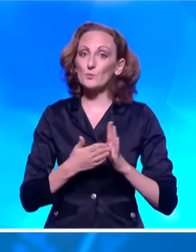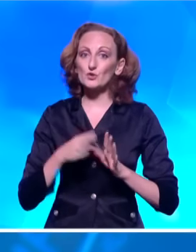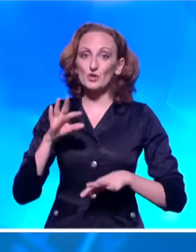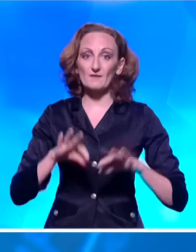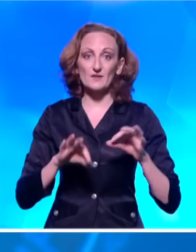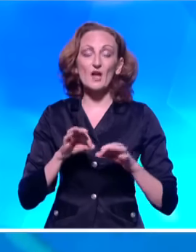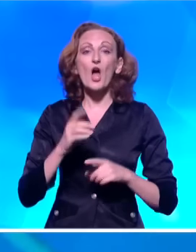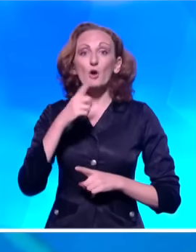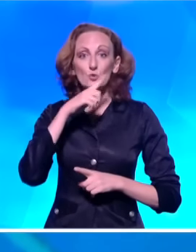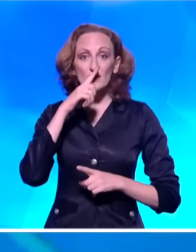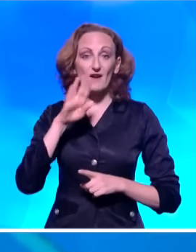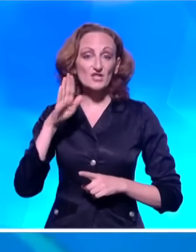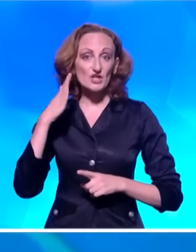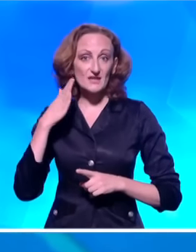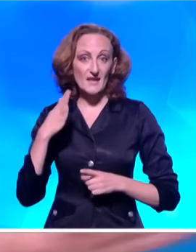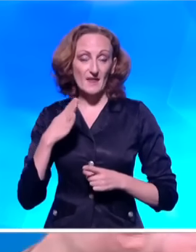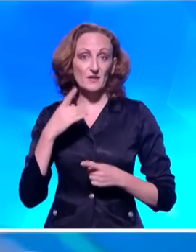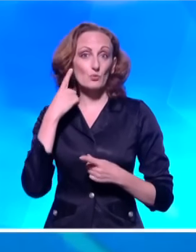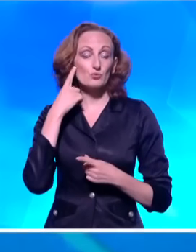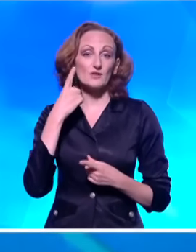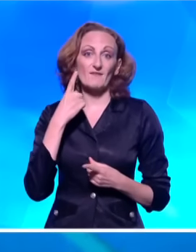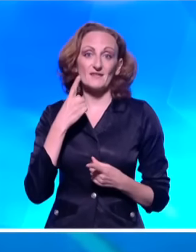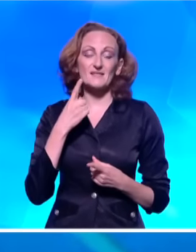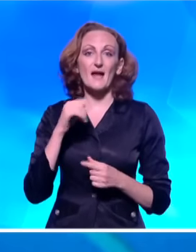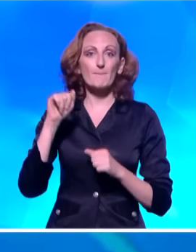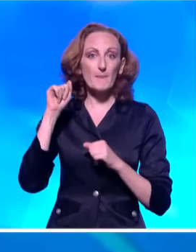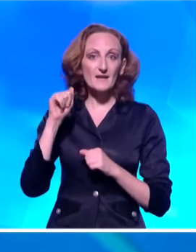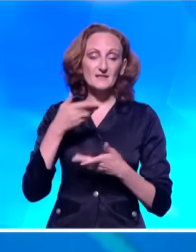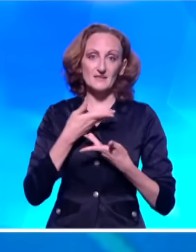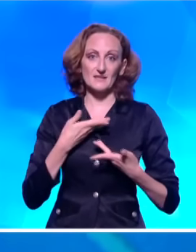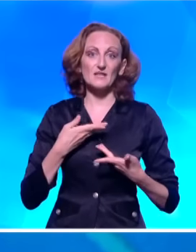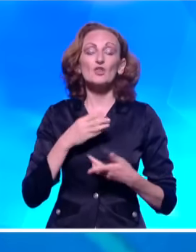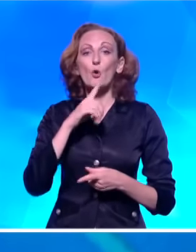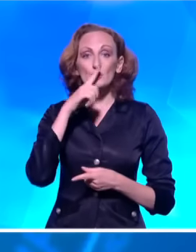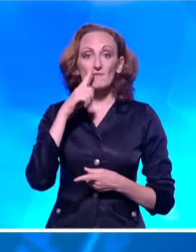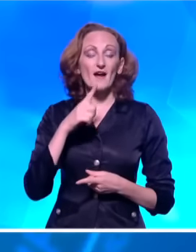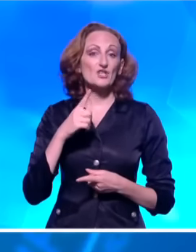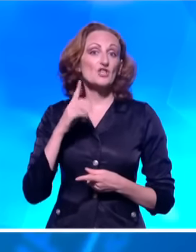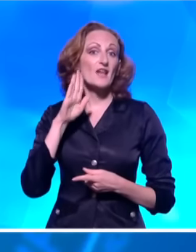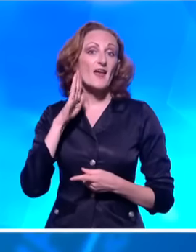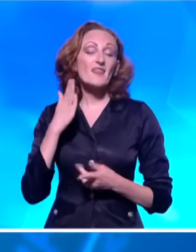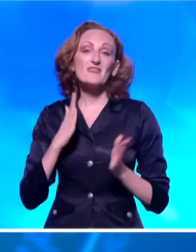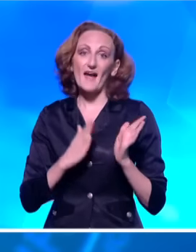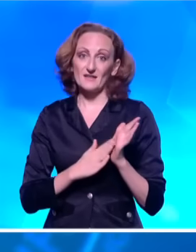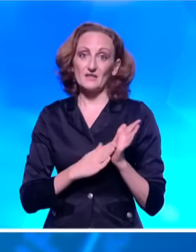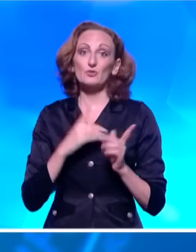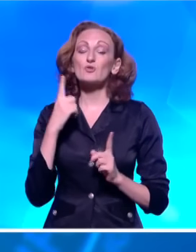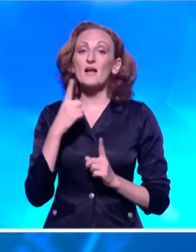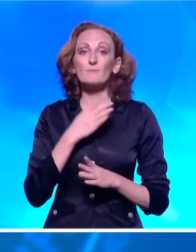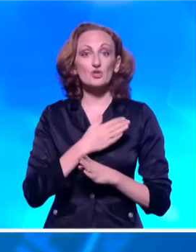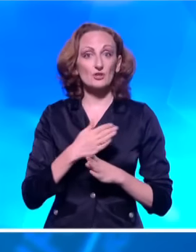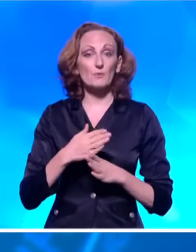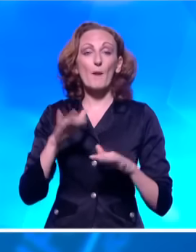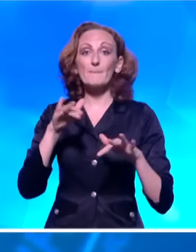в тази хронограма, които трябва да знаят и партиите, и ние? Много са важните дати, но само за да продължа,